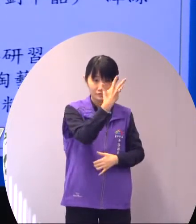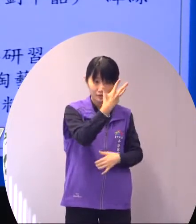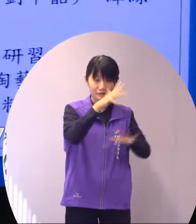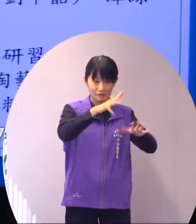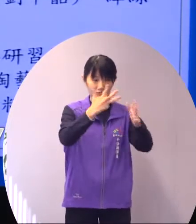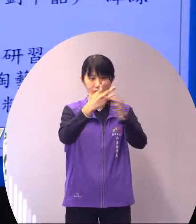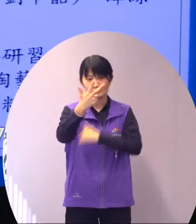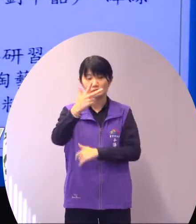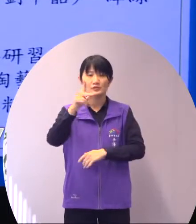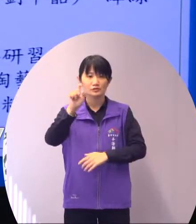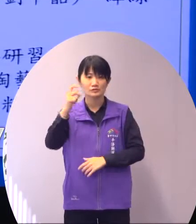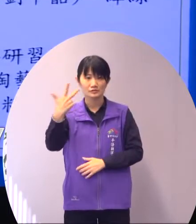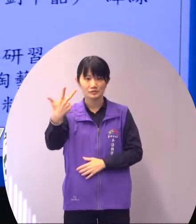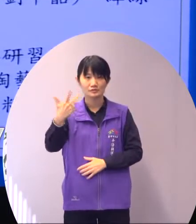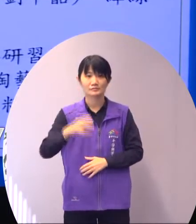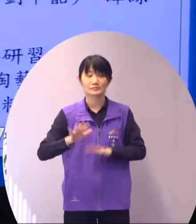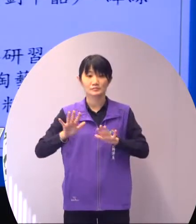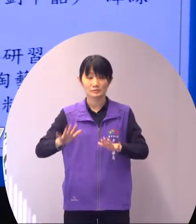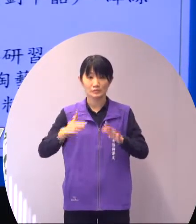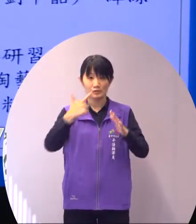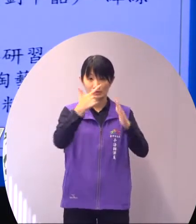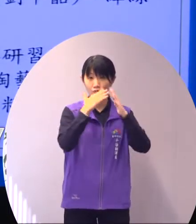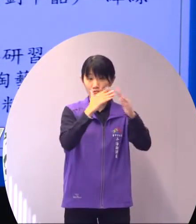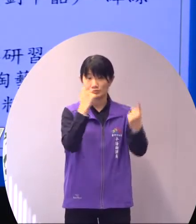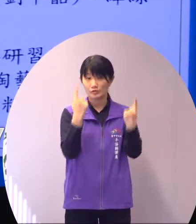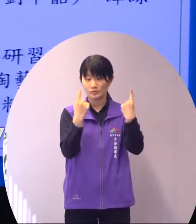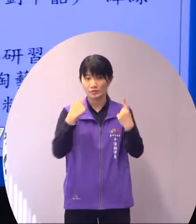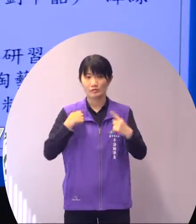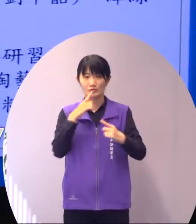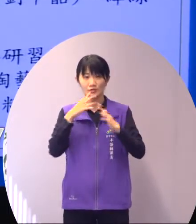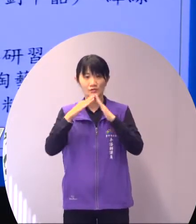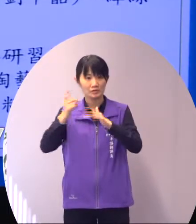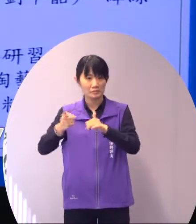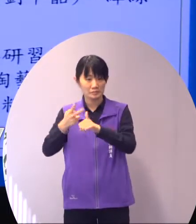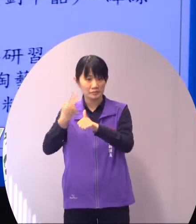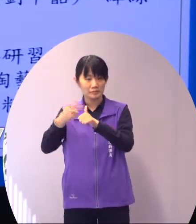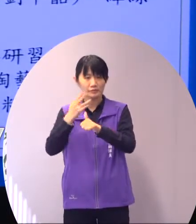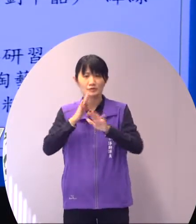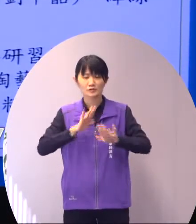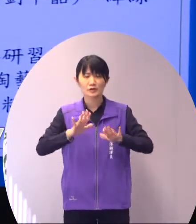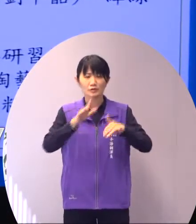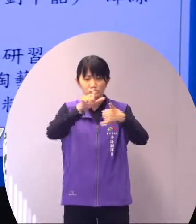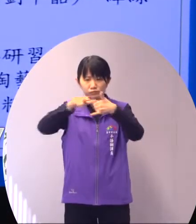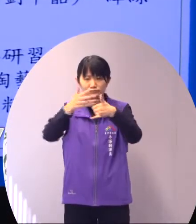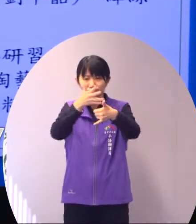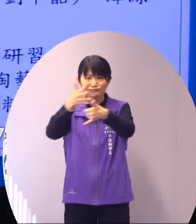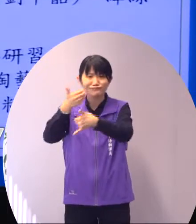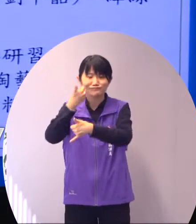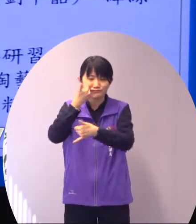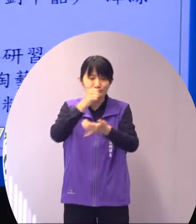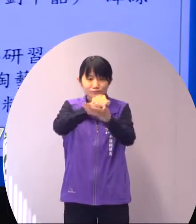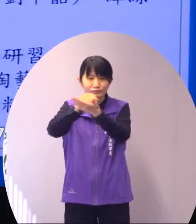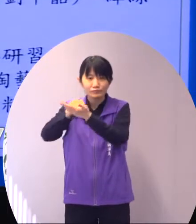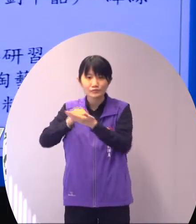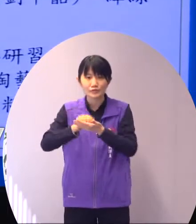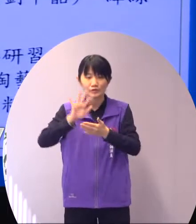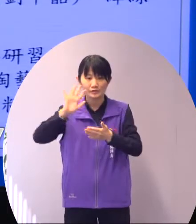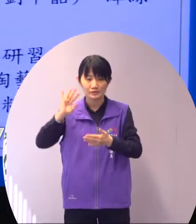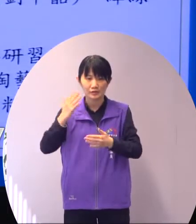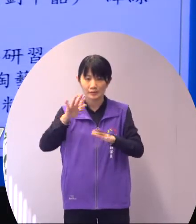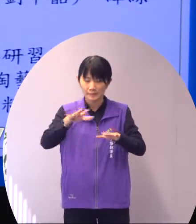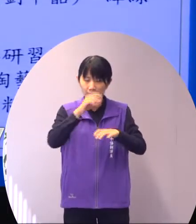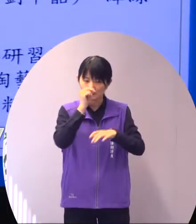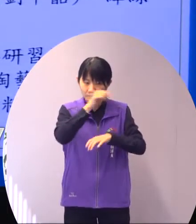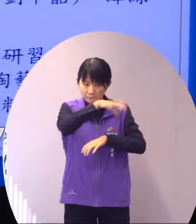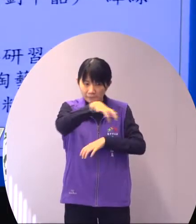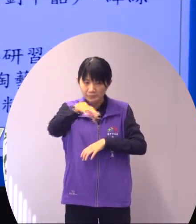二。那文化局除了针对登录的项目进行保存维护及调查研究外，并评估具有特殊性、地域性的